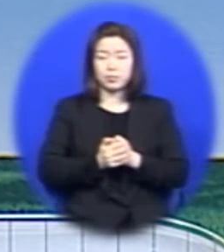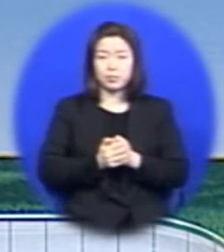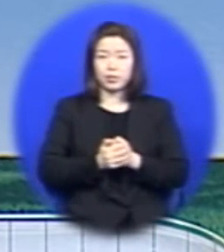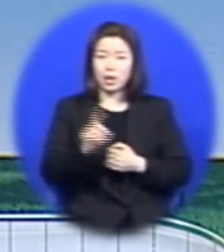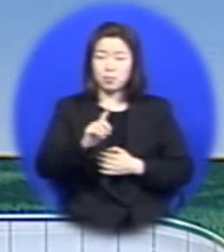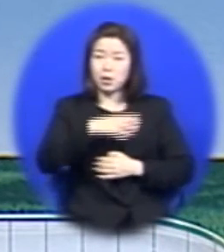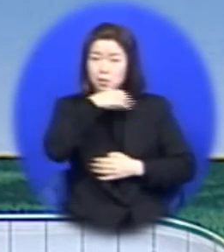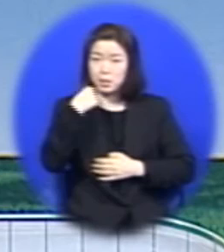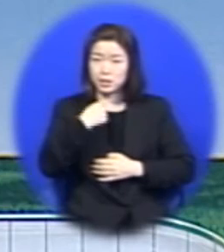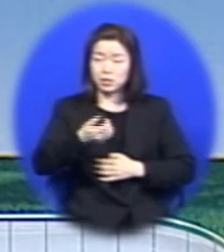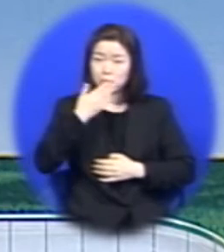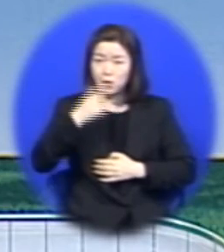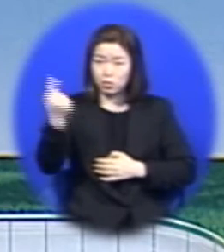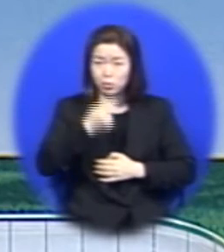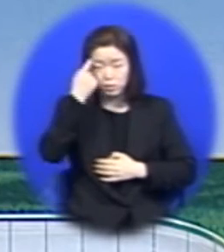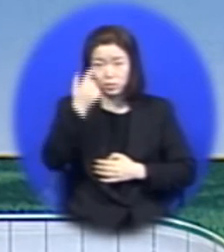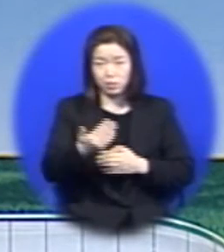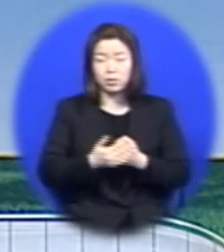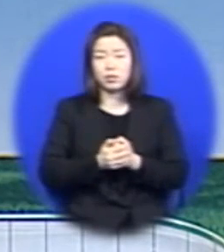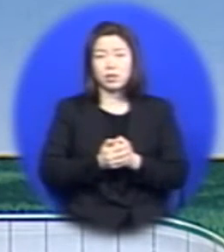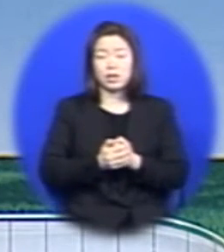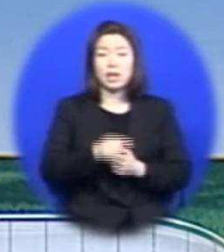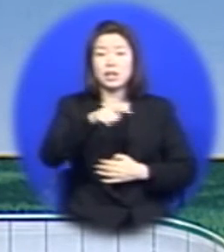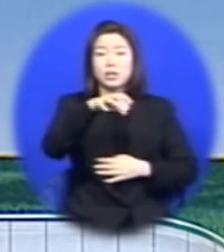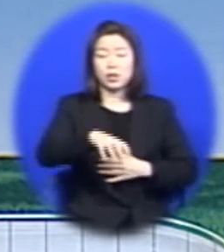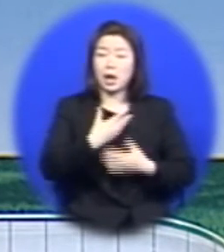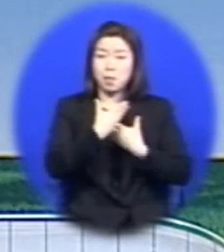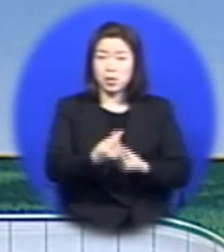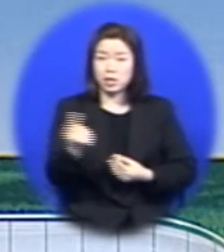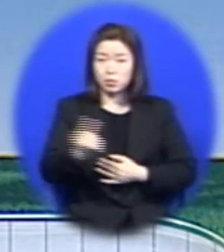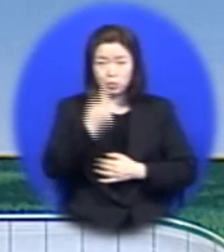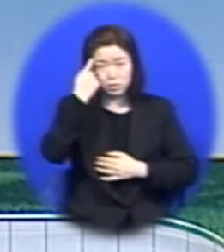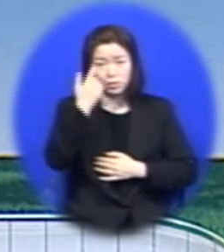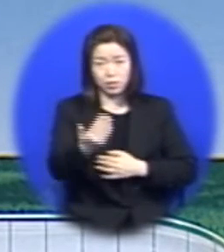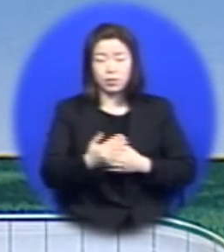뭐 맛있는 거 먹으러 오셨어요? 여기가 뭐 편해서 오셨어요?